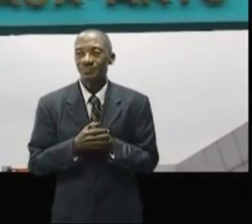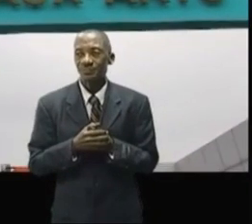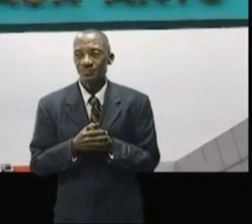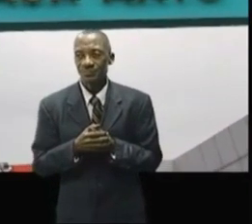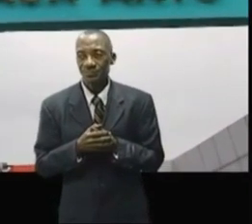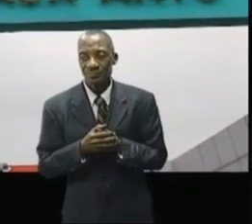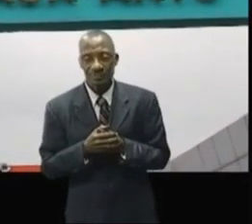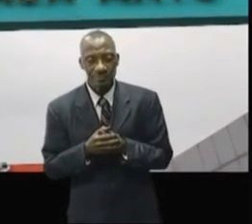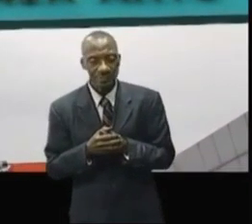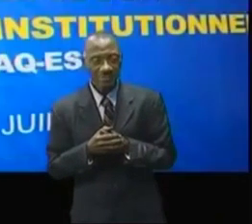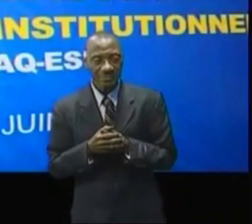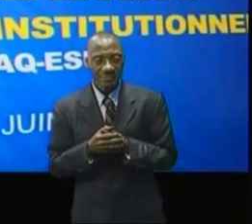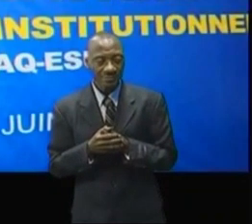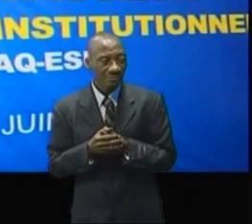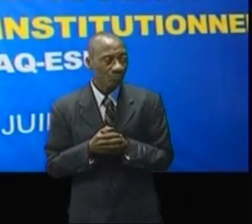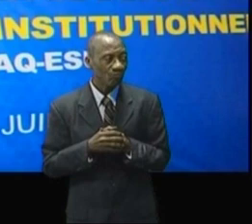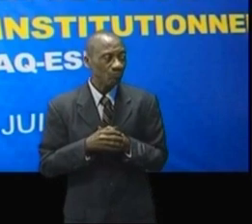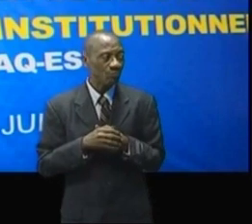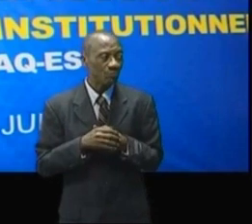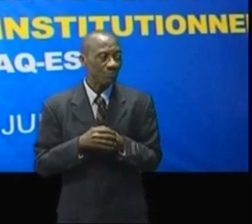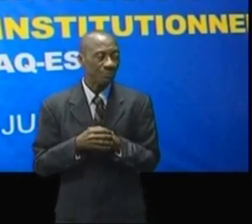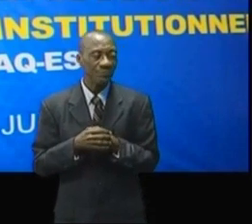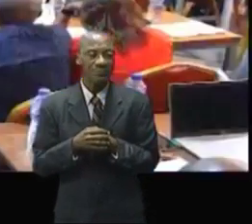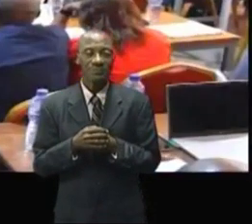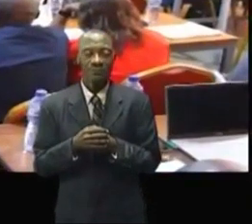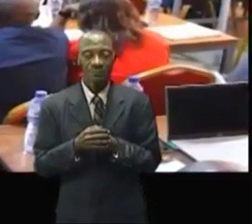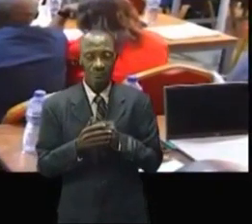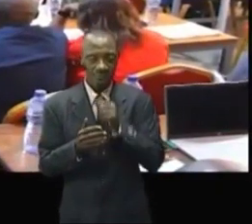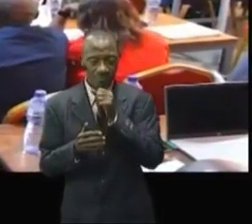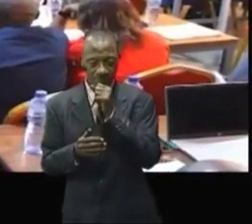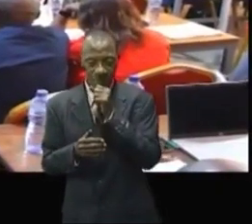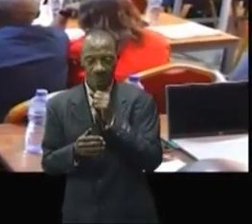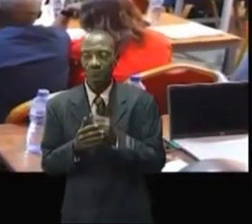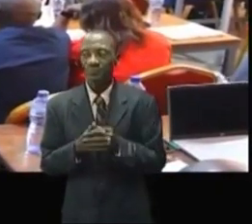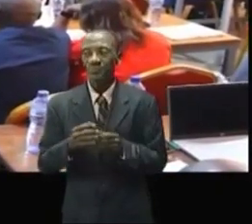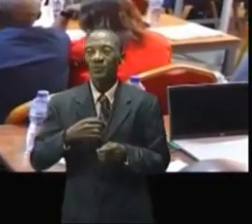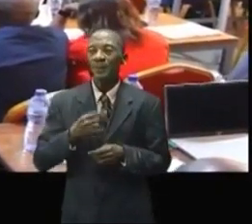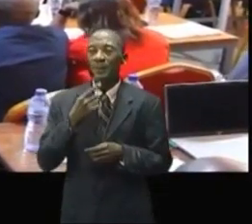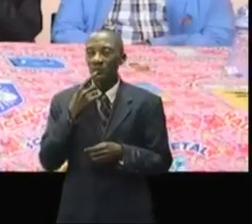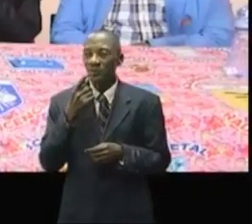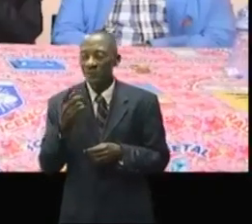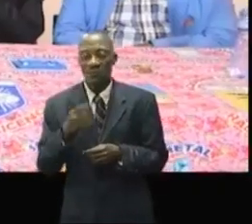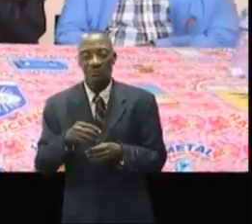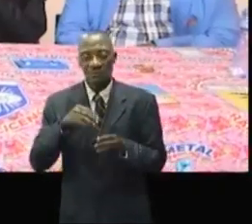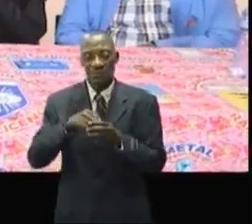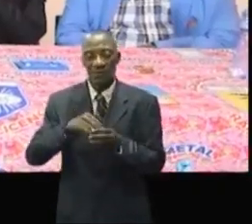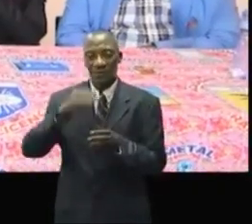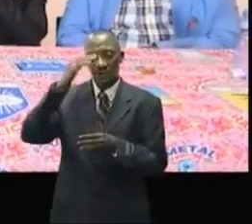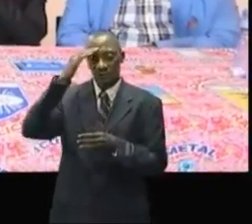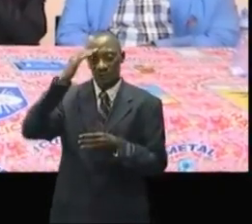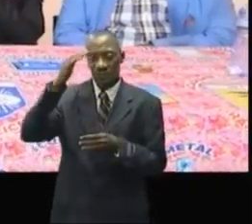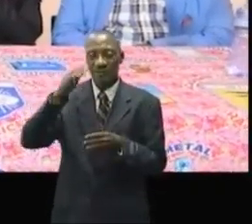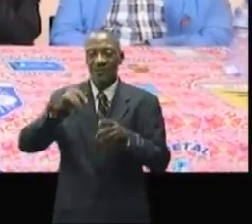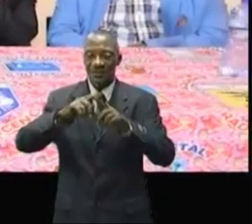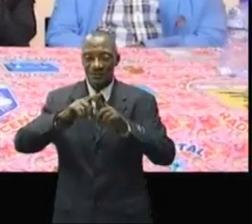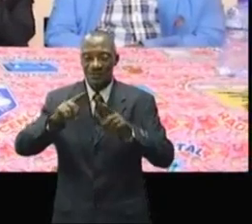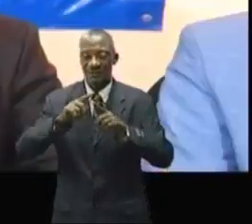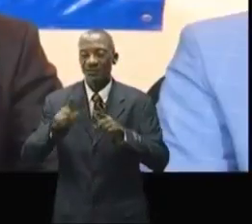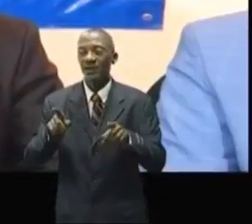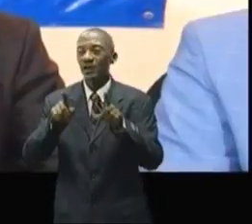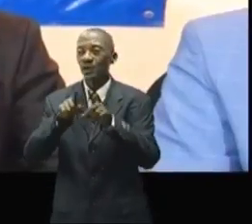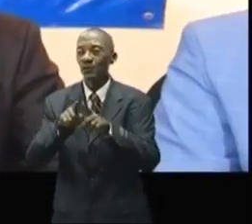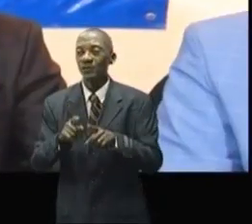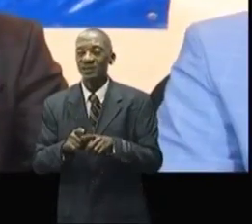Ils sont tous ou presque chefs d'établissement de l'enseignement supérieur et universitaire de la ville de Kinshasa. Ces